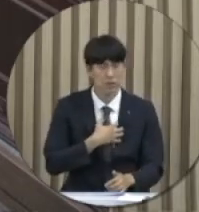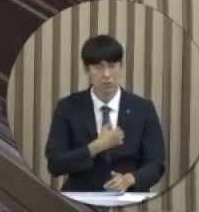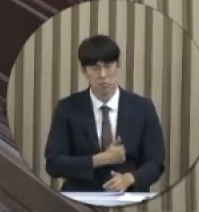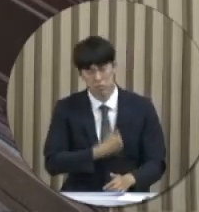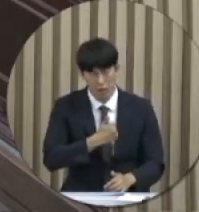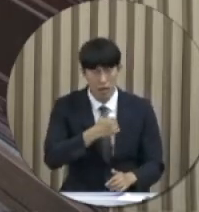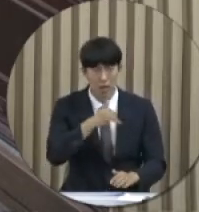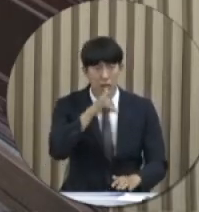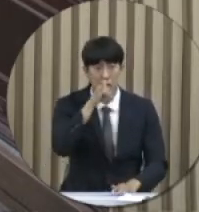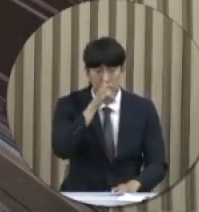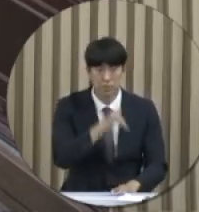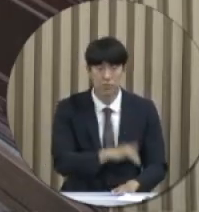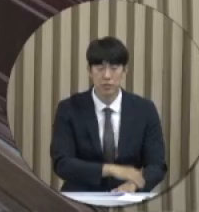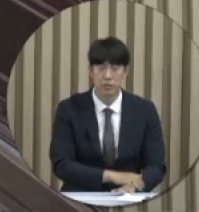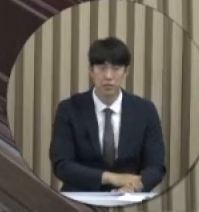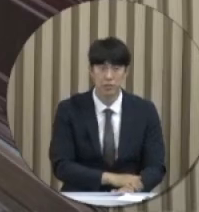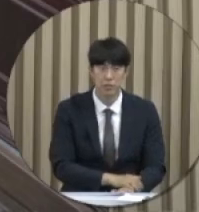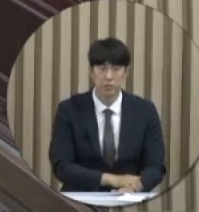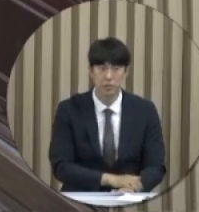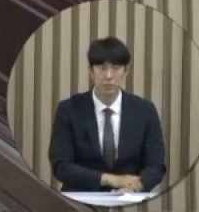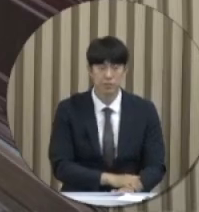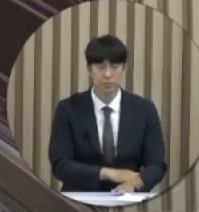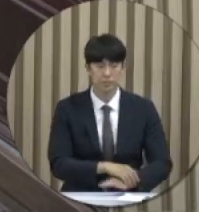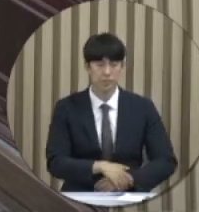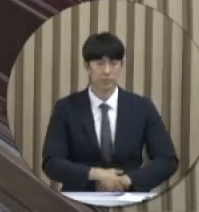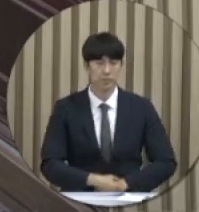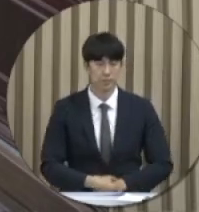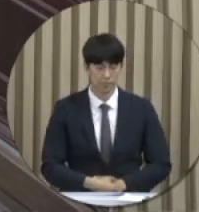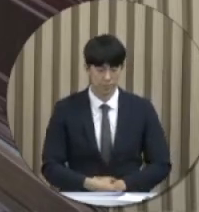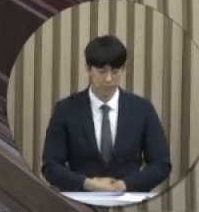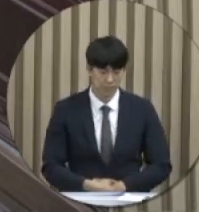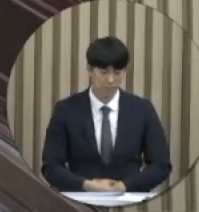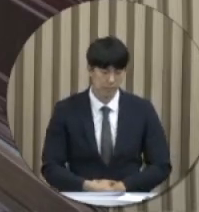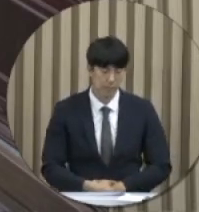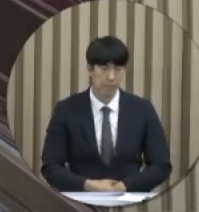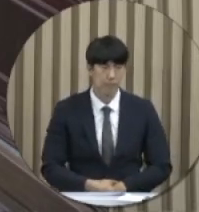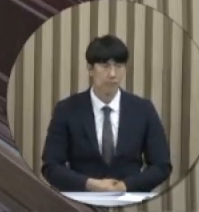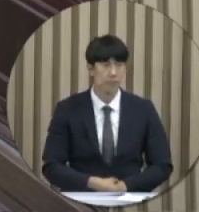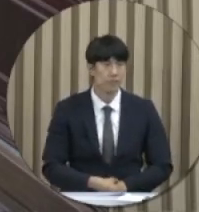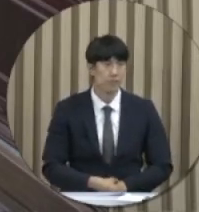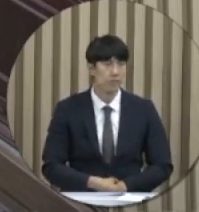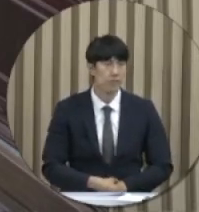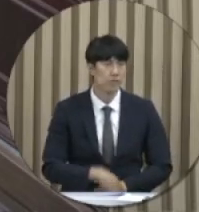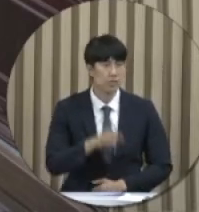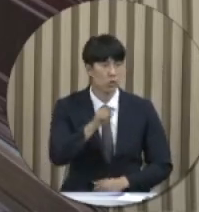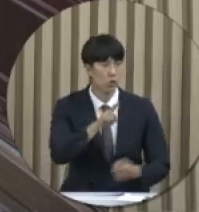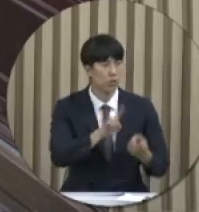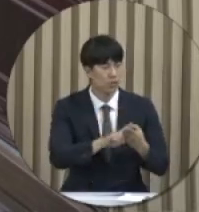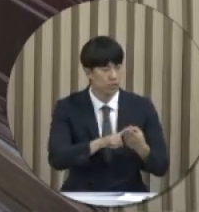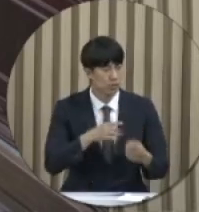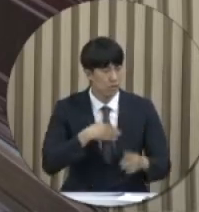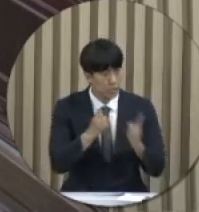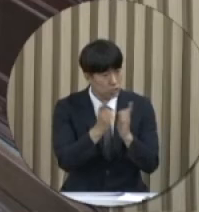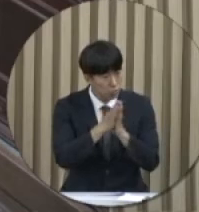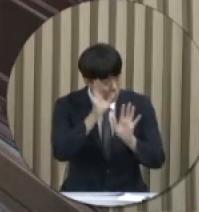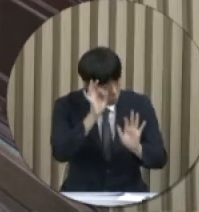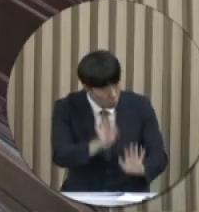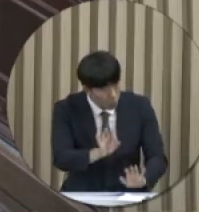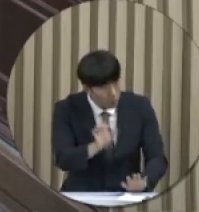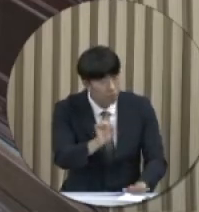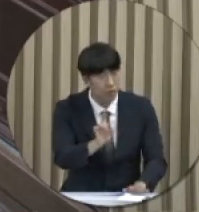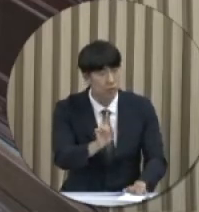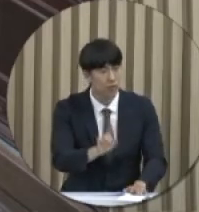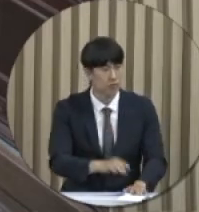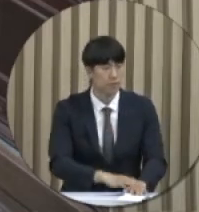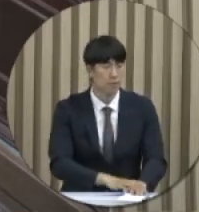기류도 언론지상을 통해서 저도 듣고 있었습니다. 이제 그런 것들을 제가 지켜보면서 이